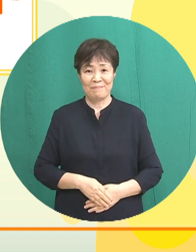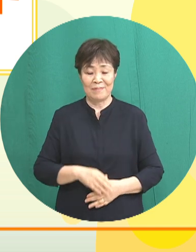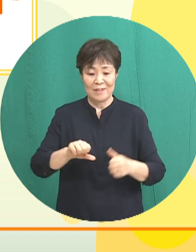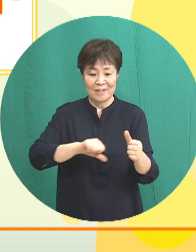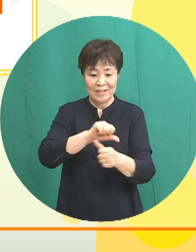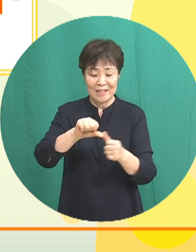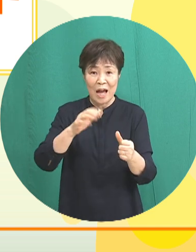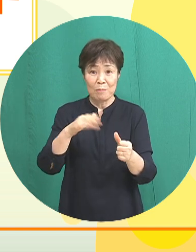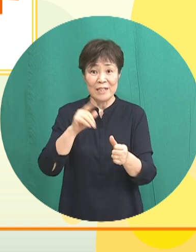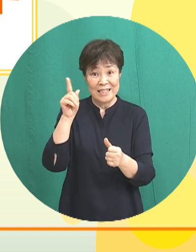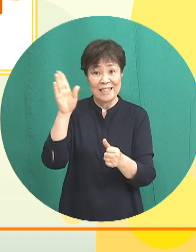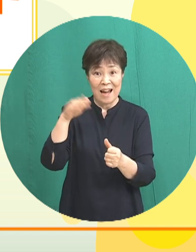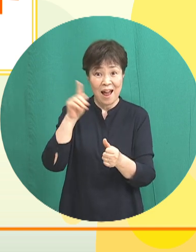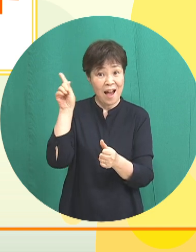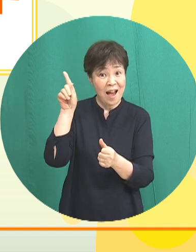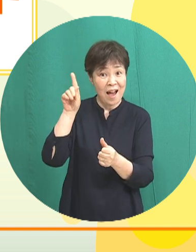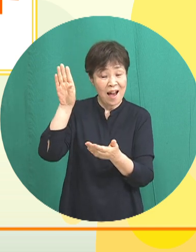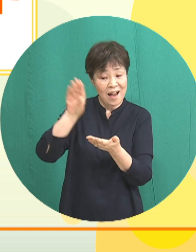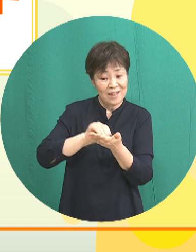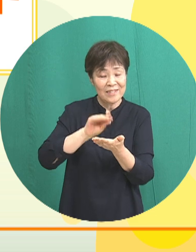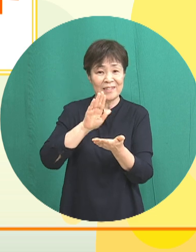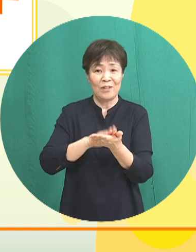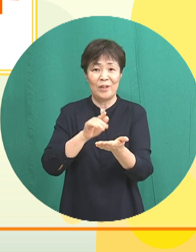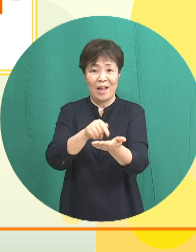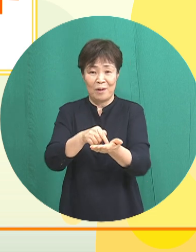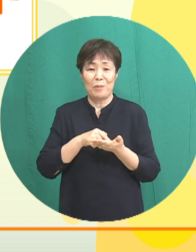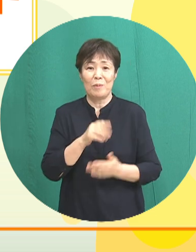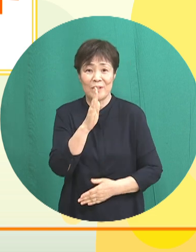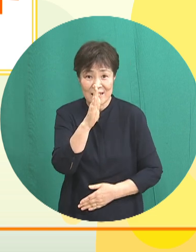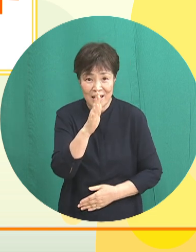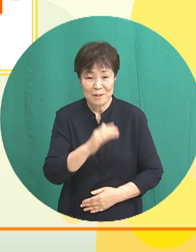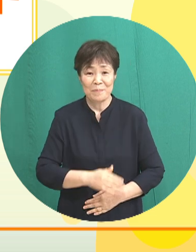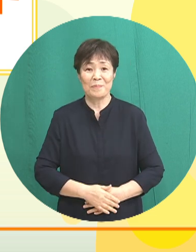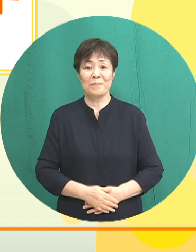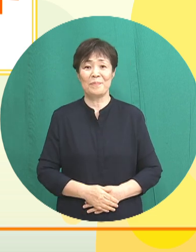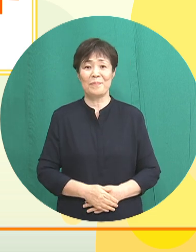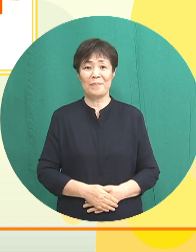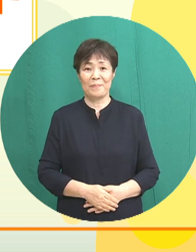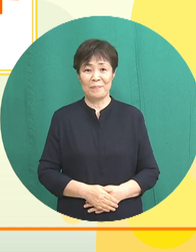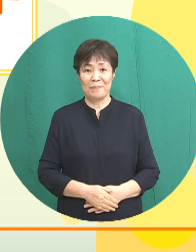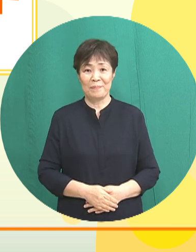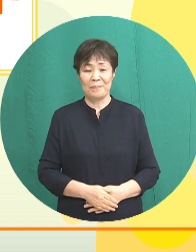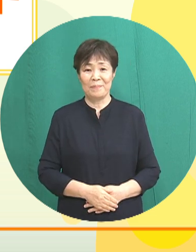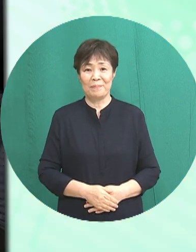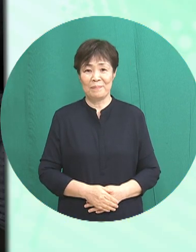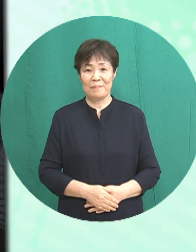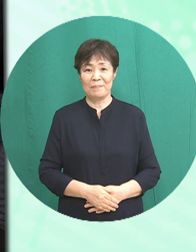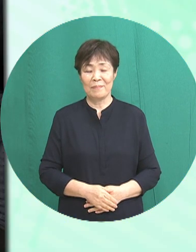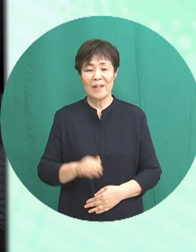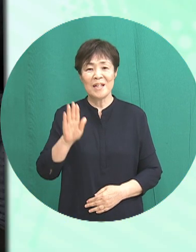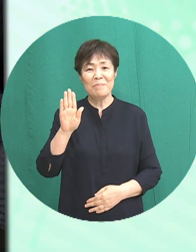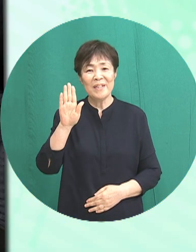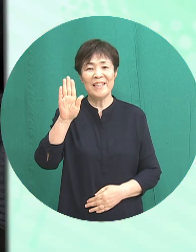南海放送アプリからこの二次元コードを読み取ってご応募ください。